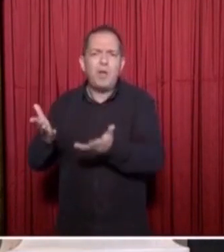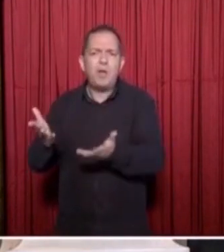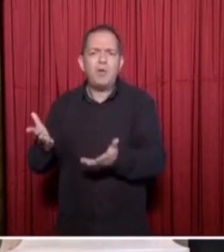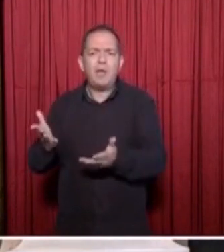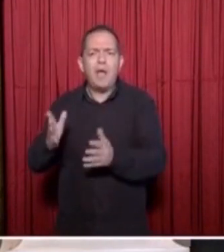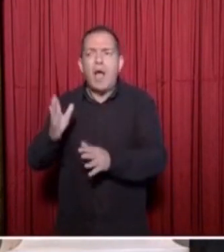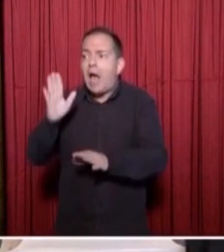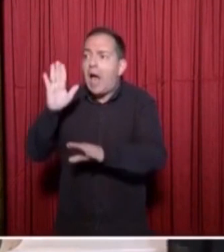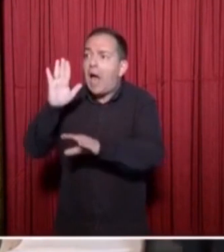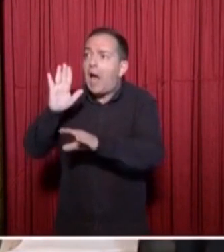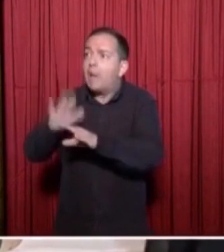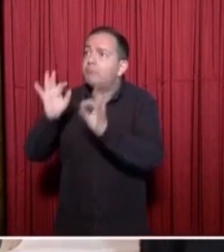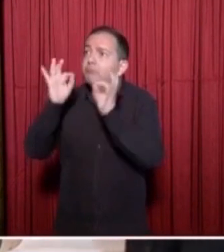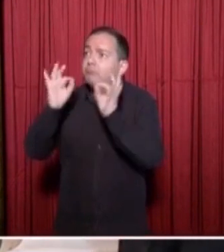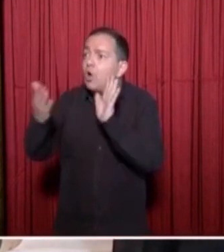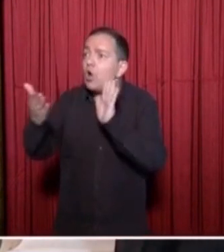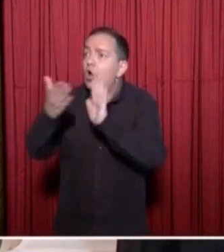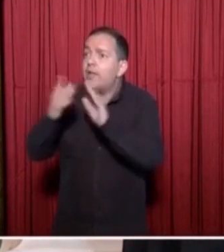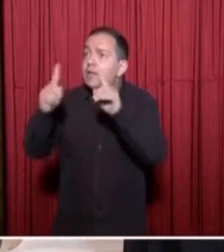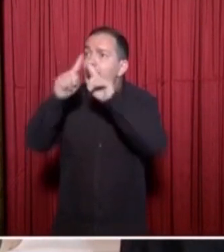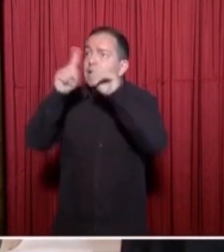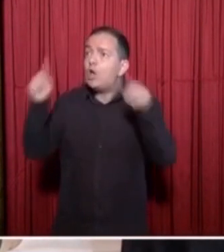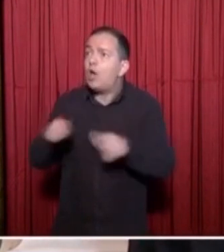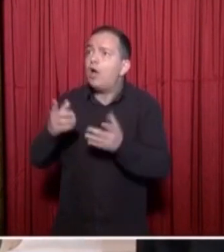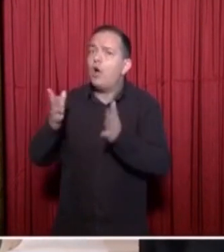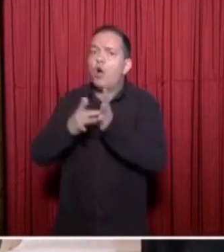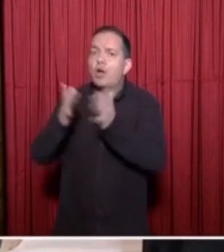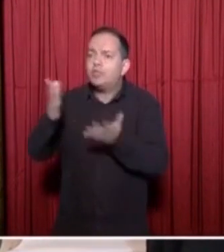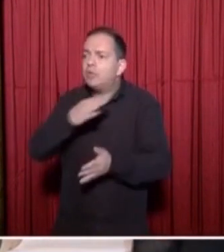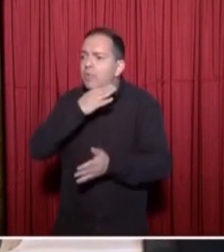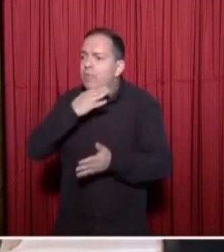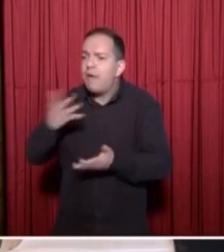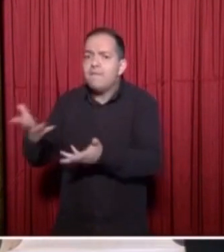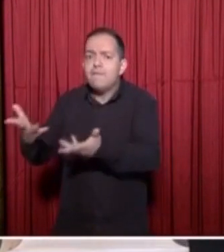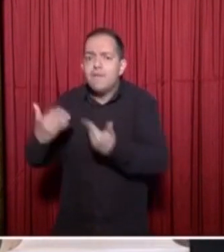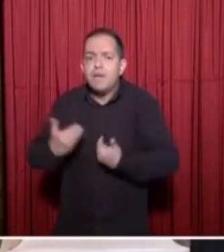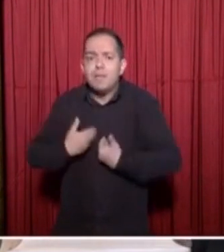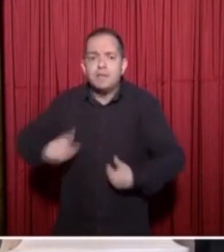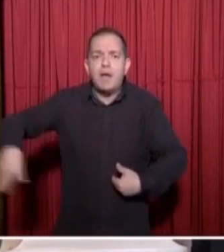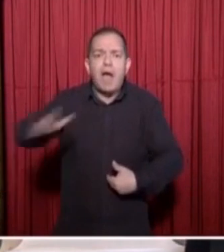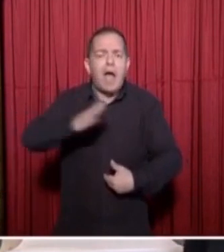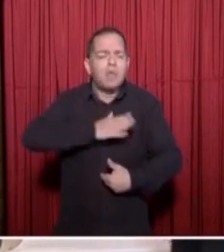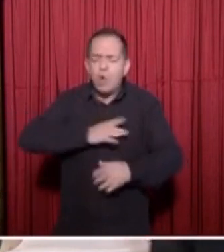και απτή εικόνα της απείρου αγάπης του Θεού για τον άνθρωπο, χωρίς όρια,